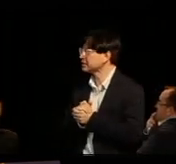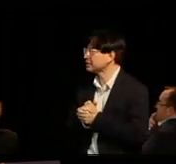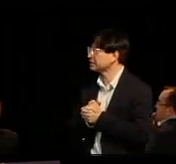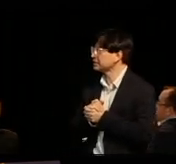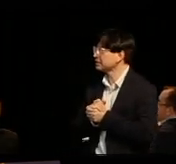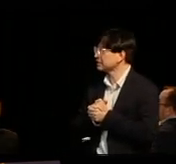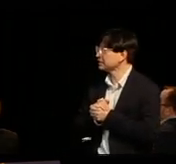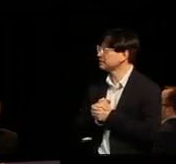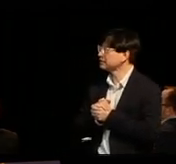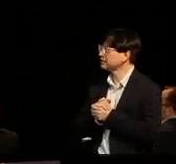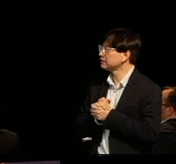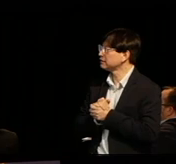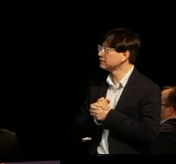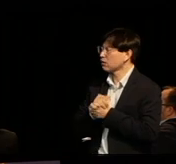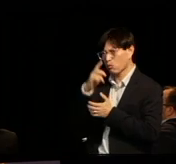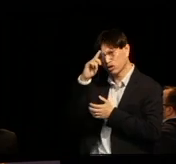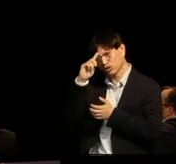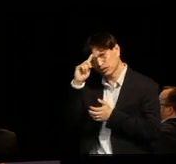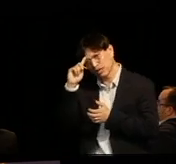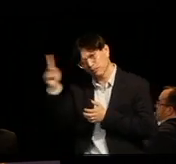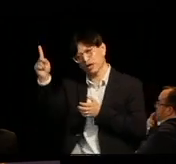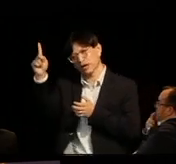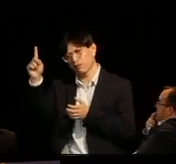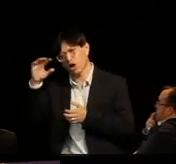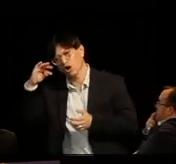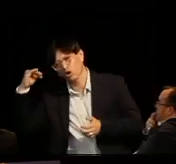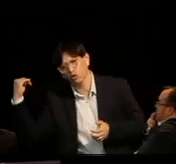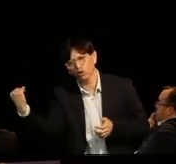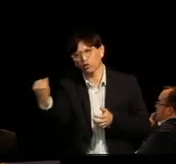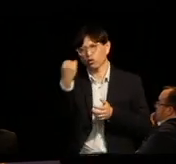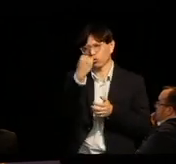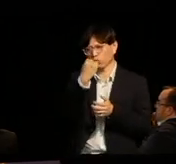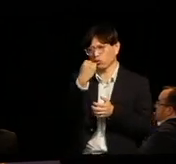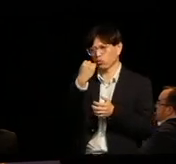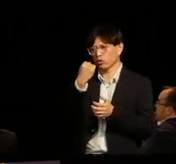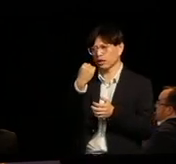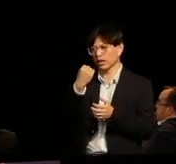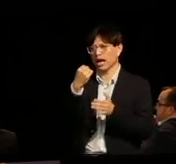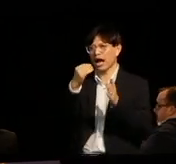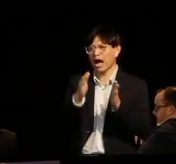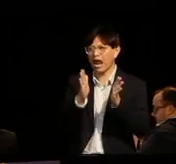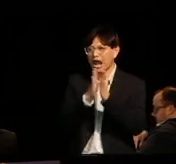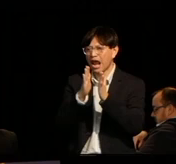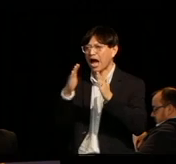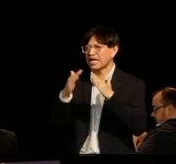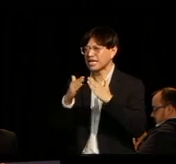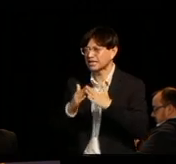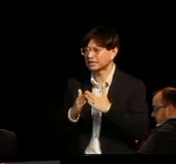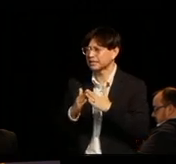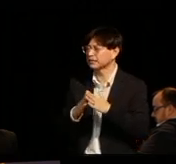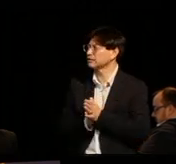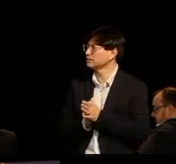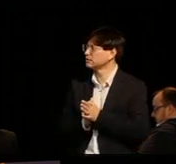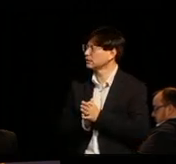catechesi come ben sappiamo anche se non è tutta la pastorale della della parrocchia è però una